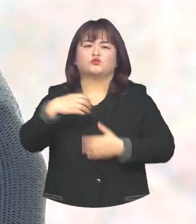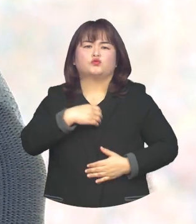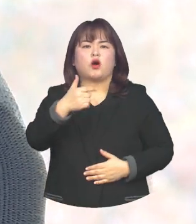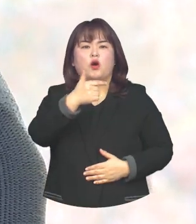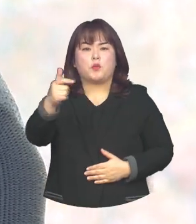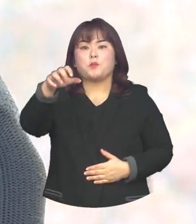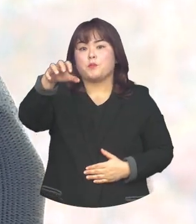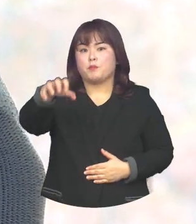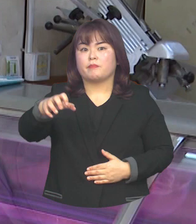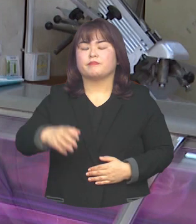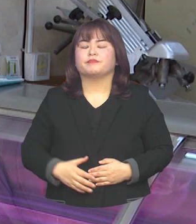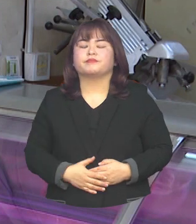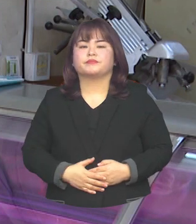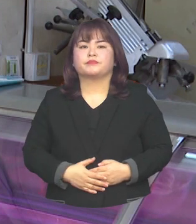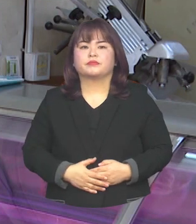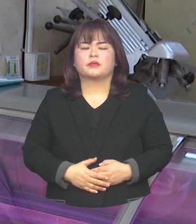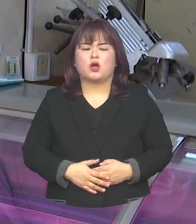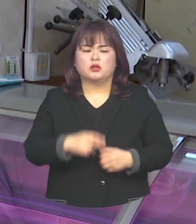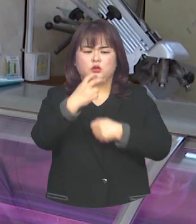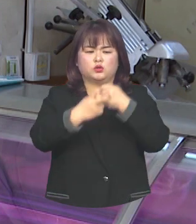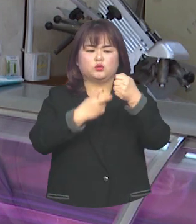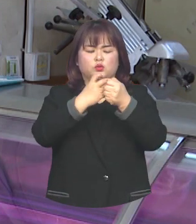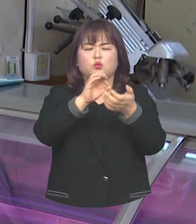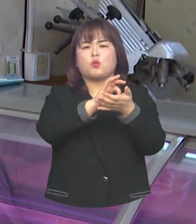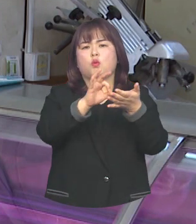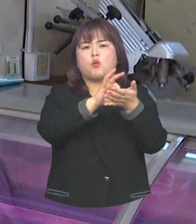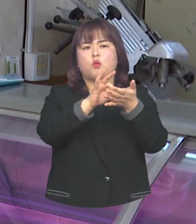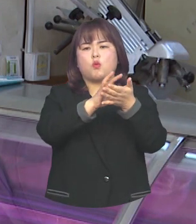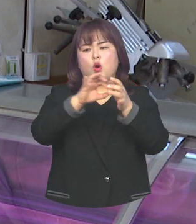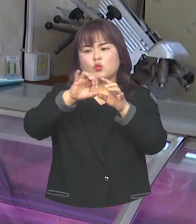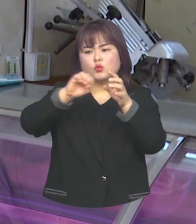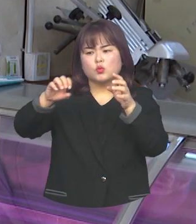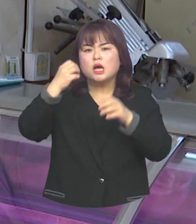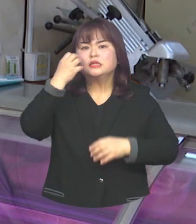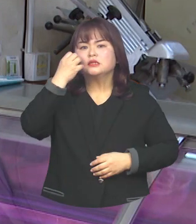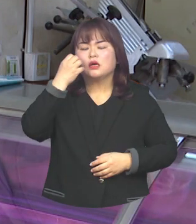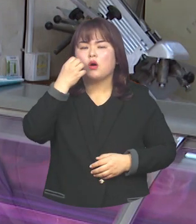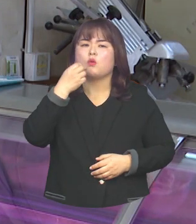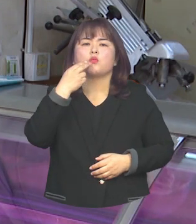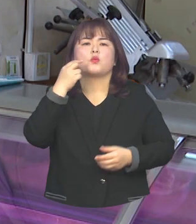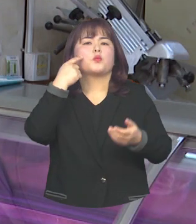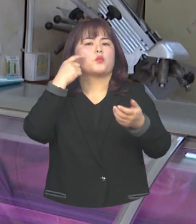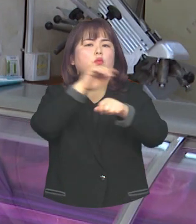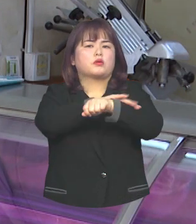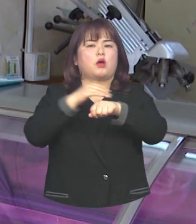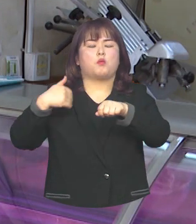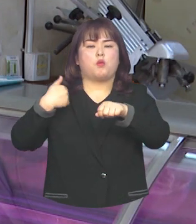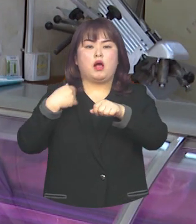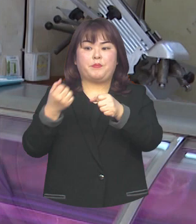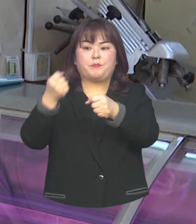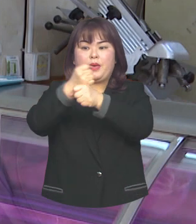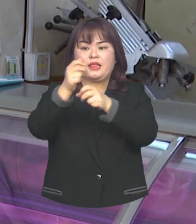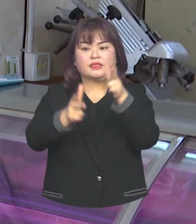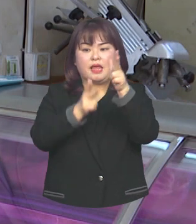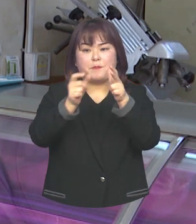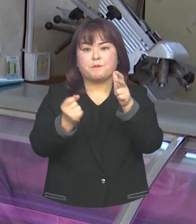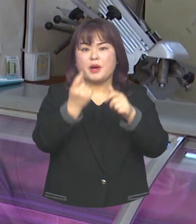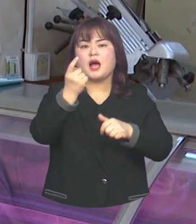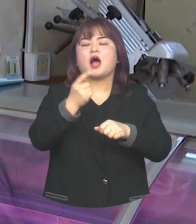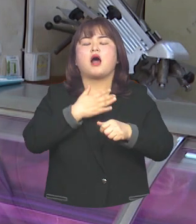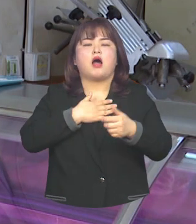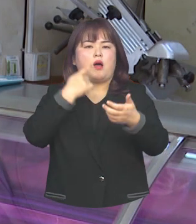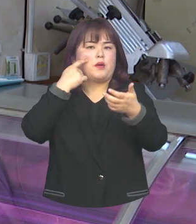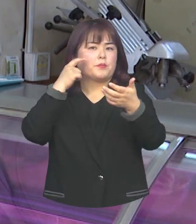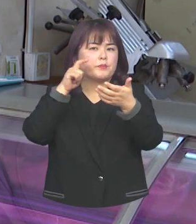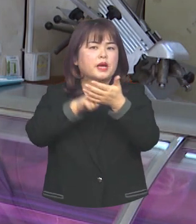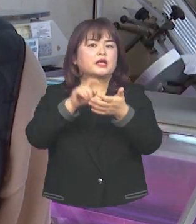위험도가 컸습니다. 거의 한 20년 가까이 쓰면서 누전이 되는 거를 몰랐는데 이번 재생 사업 그것 때문에